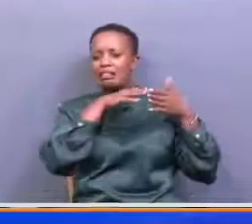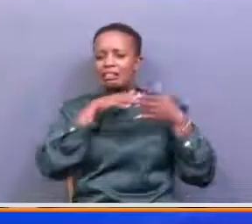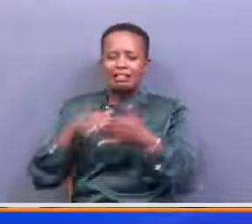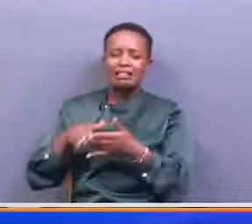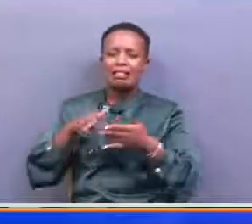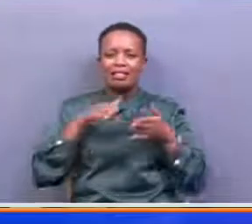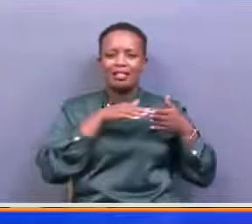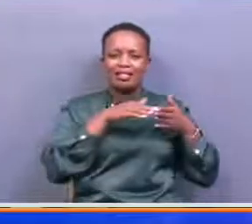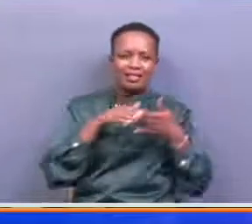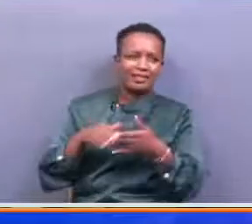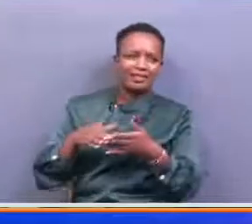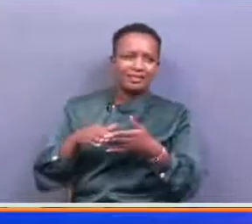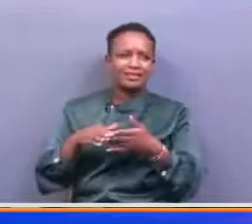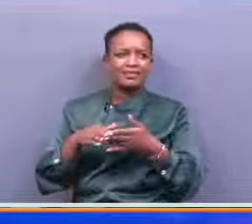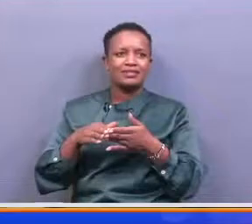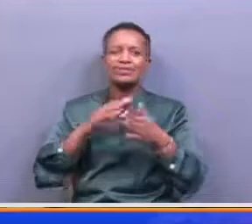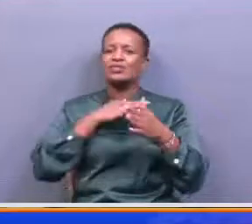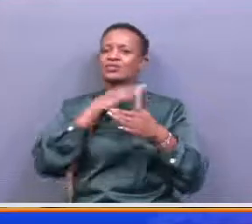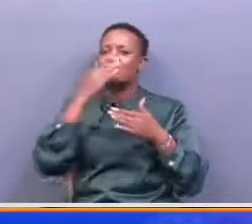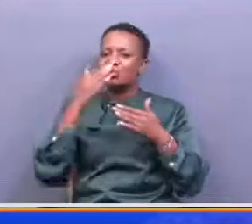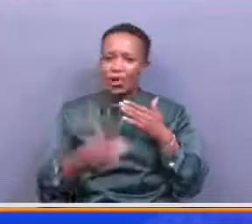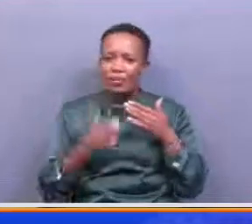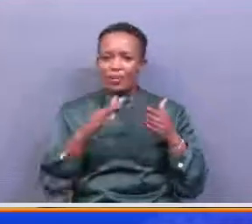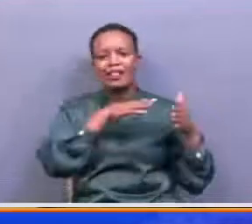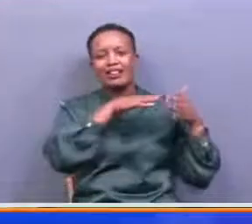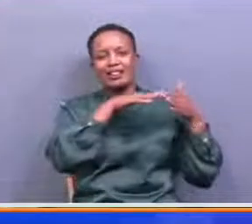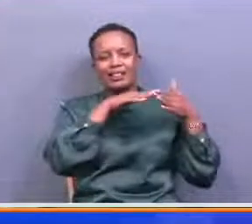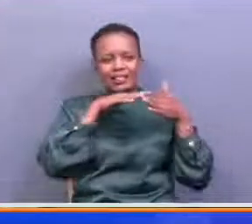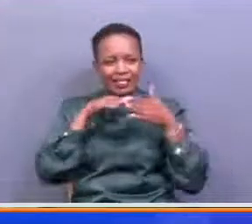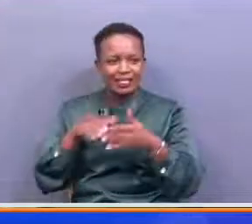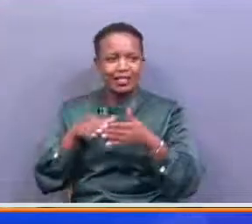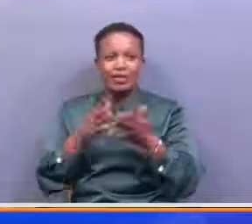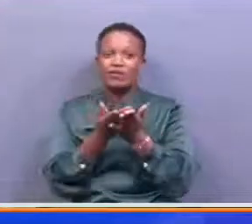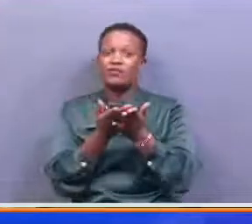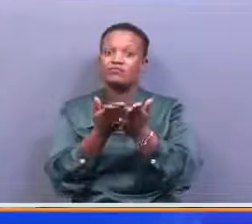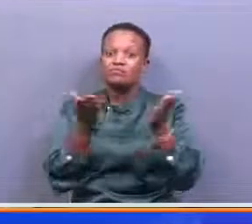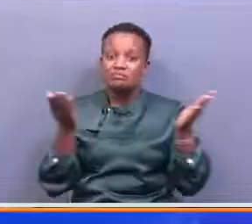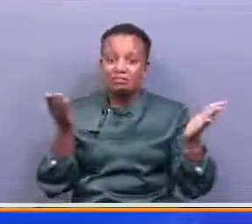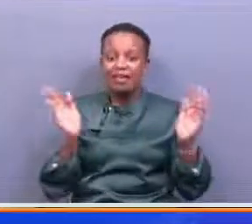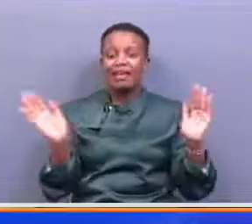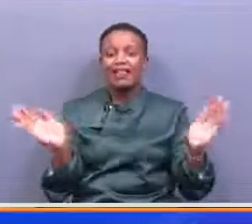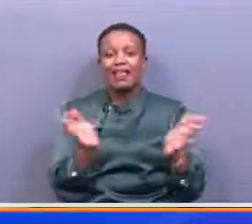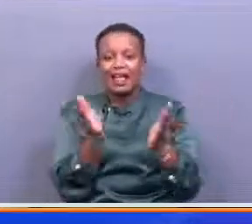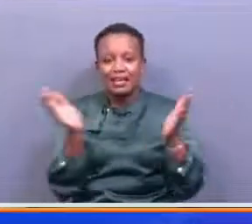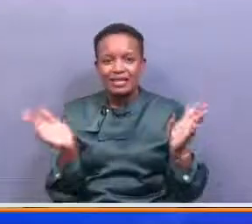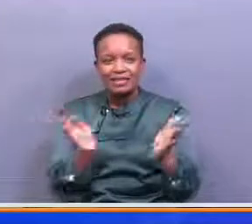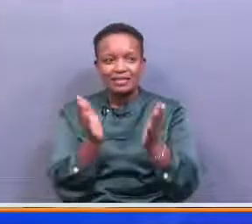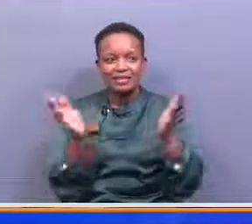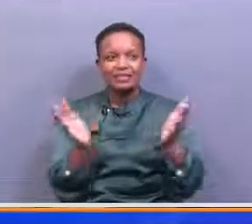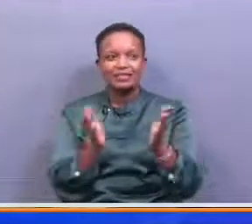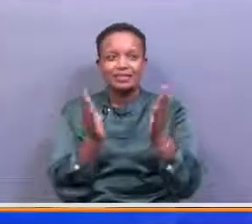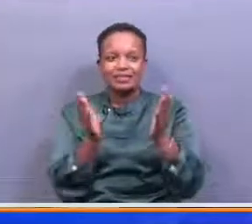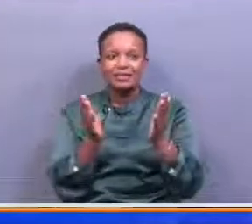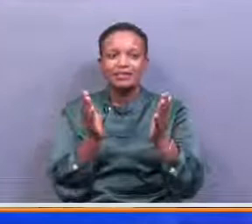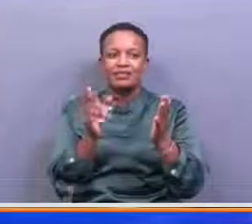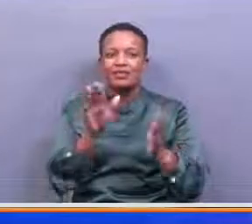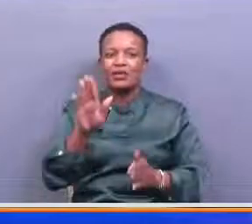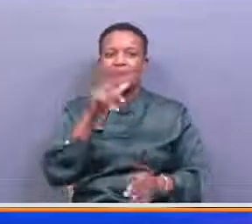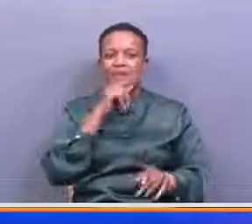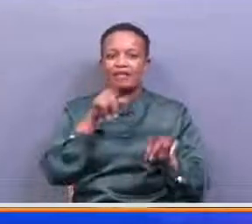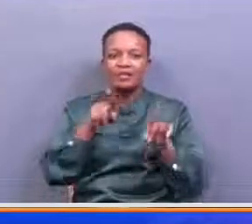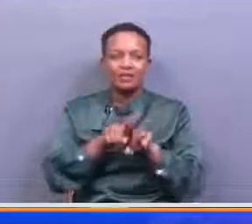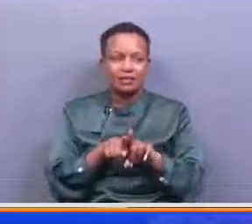tuache. Na tuache fitina ya wewe kuchochea ndugu yako. Tagari yangu